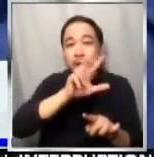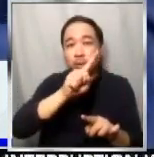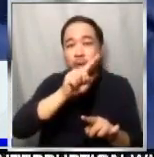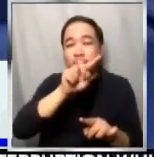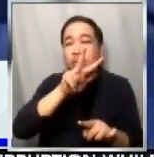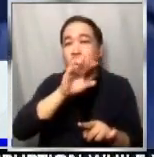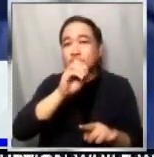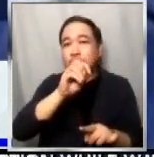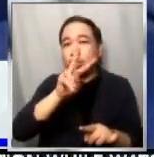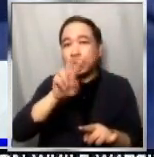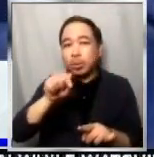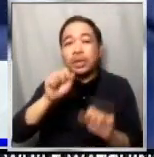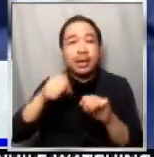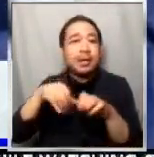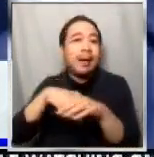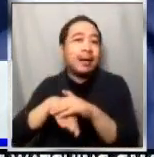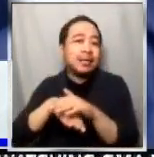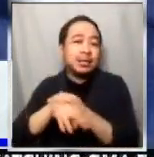na